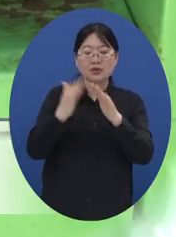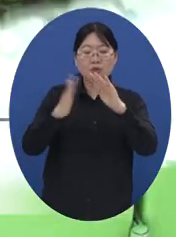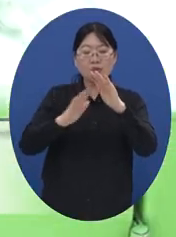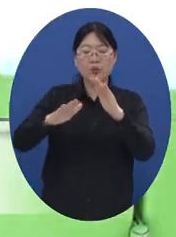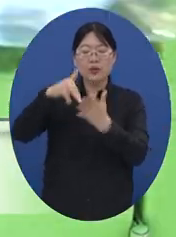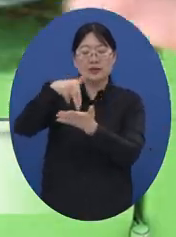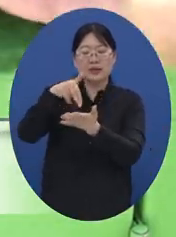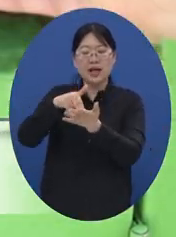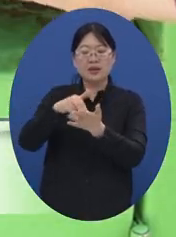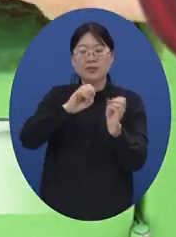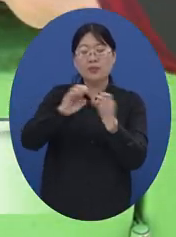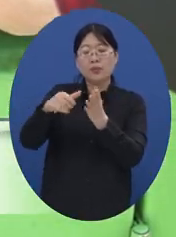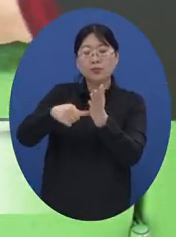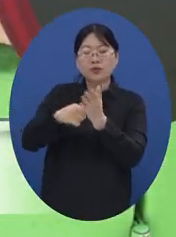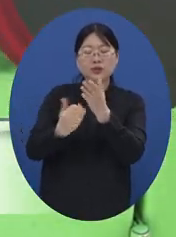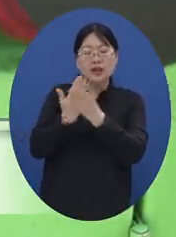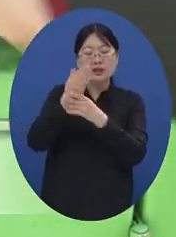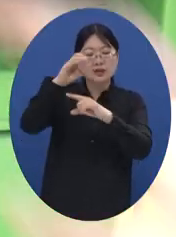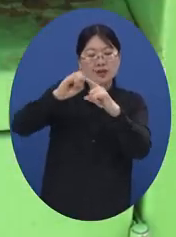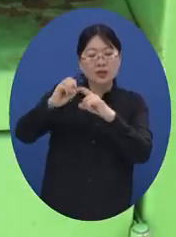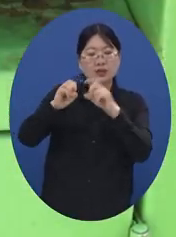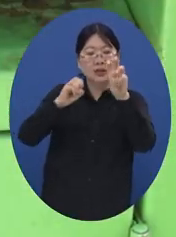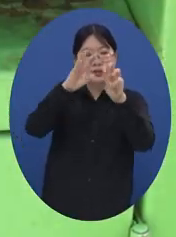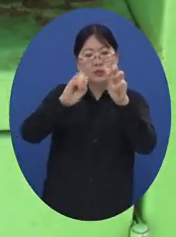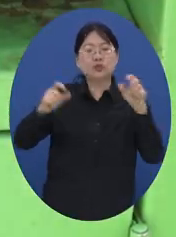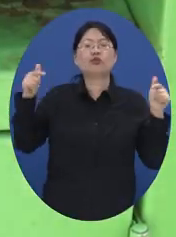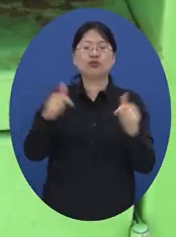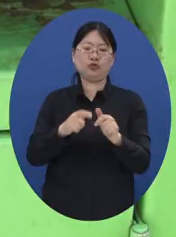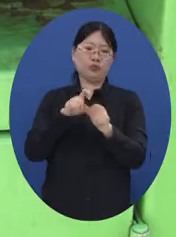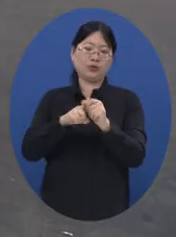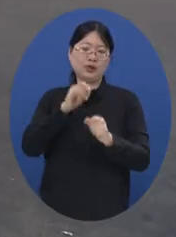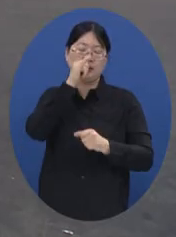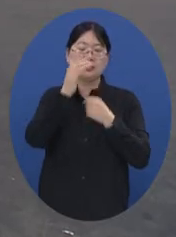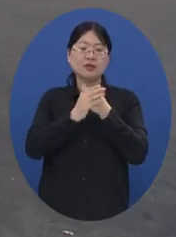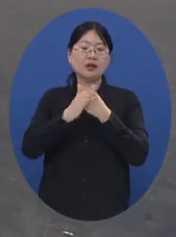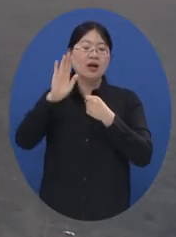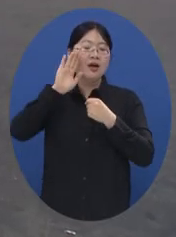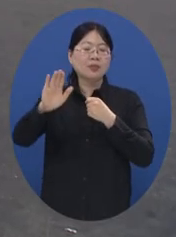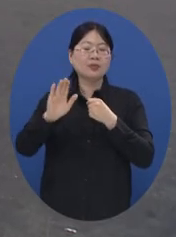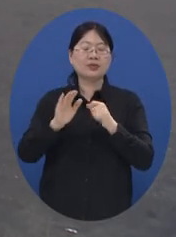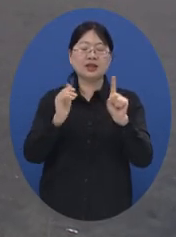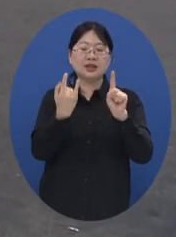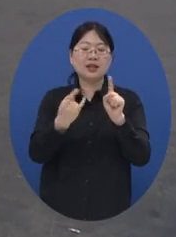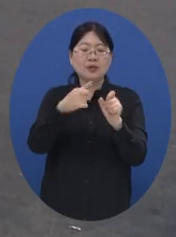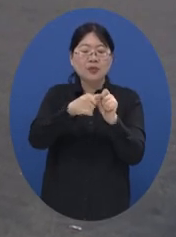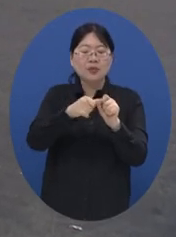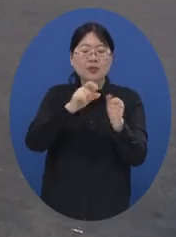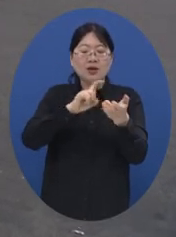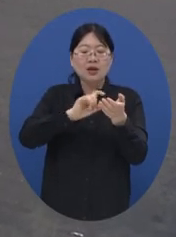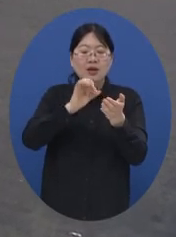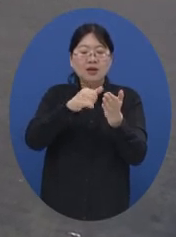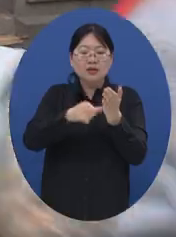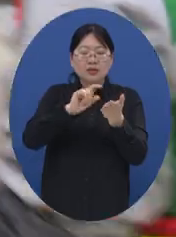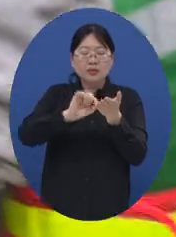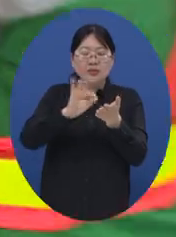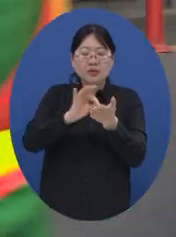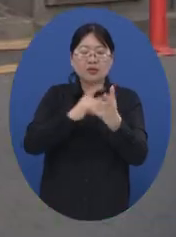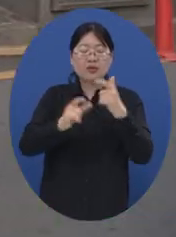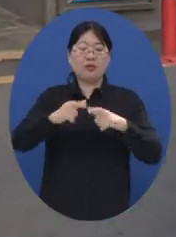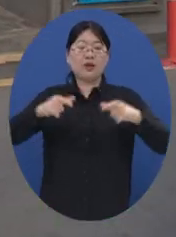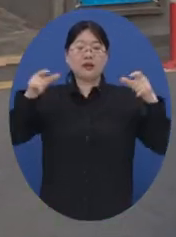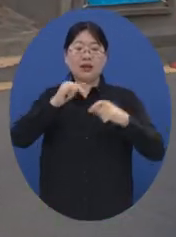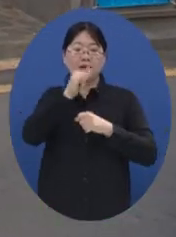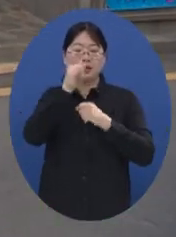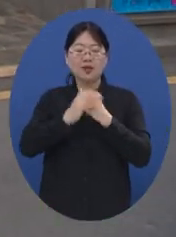공공부문 태그를 발생량의 30% 줄이는 게 목표 앞으로 이 양품 굿바이 캠페인을 시 군과 공기 번까지 확대는